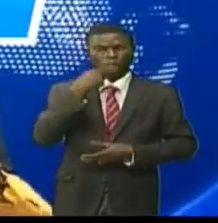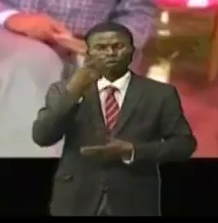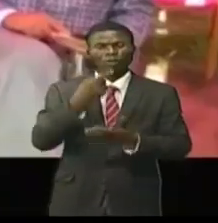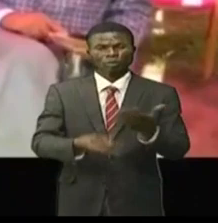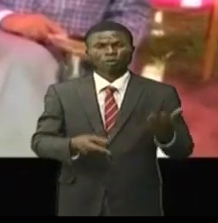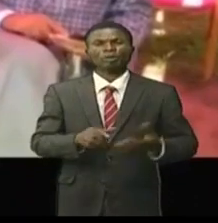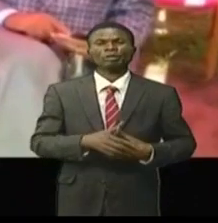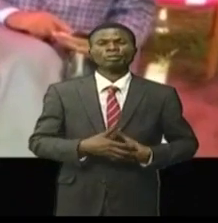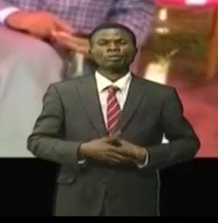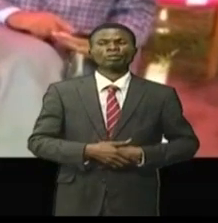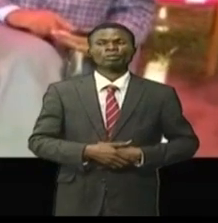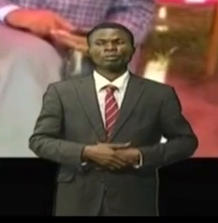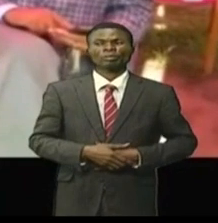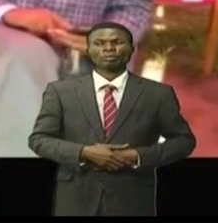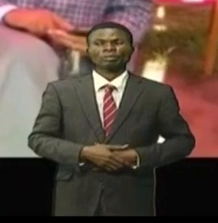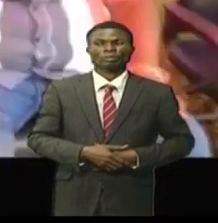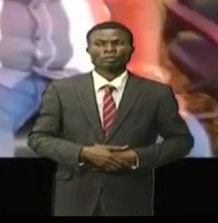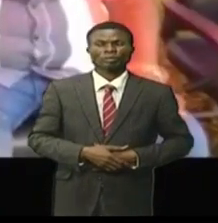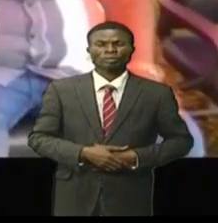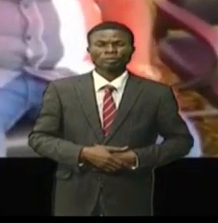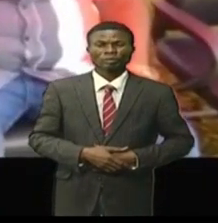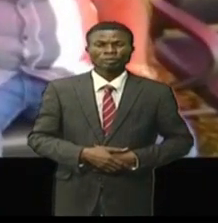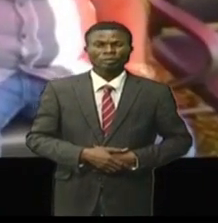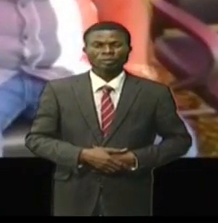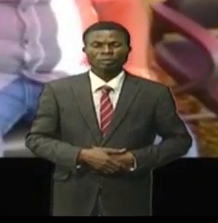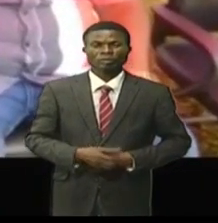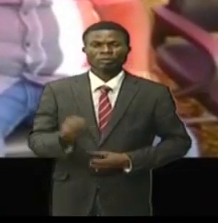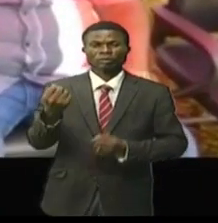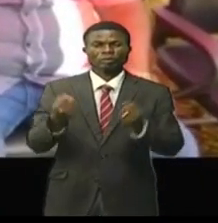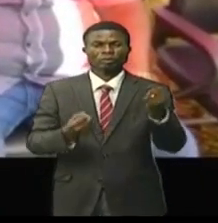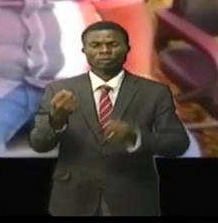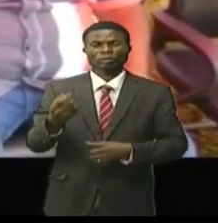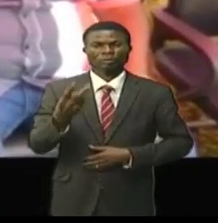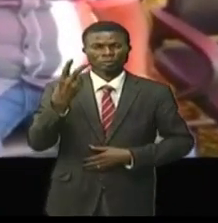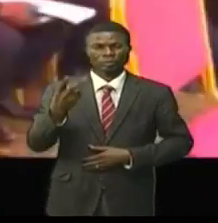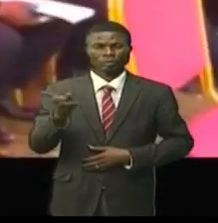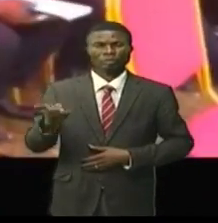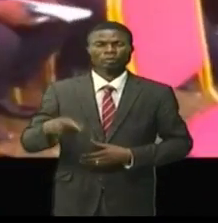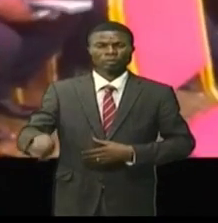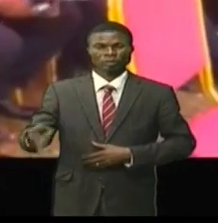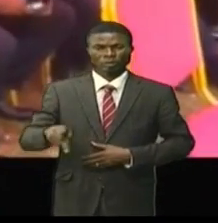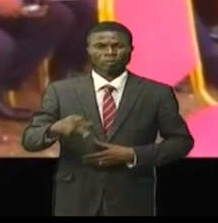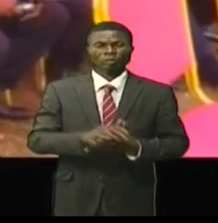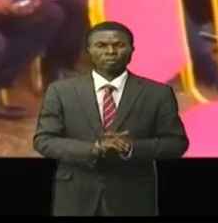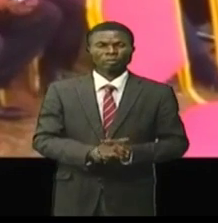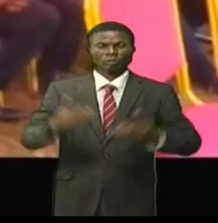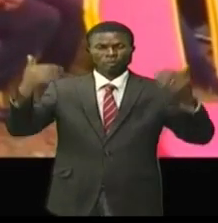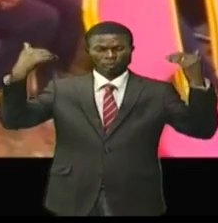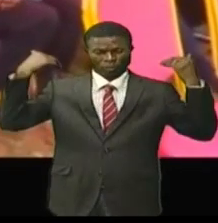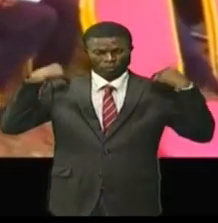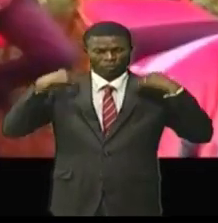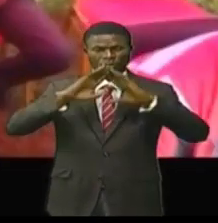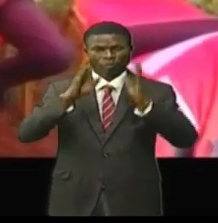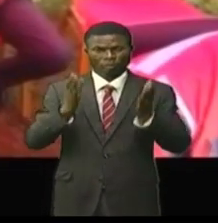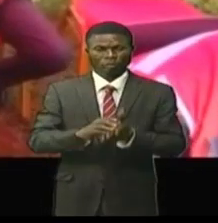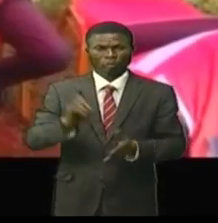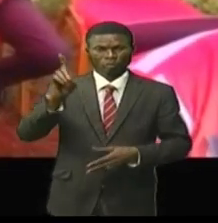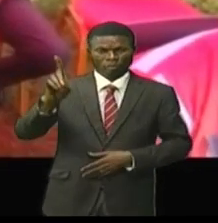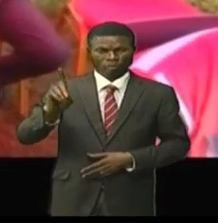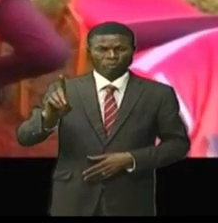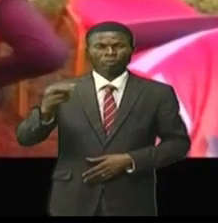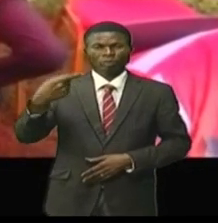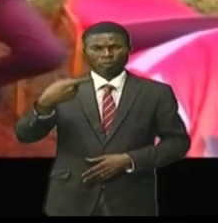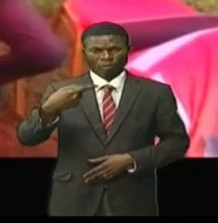détails. D'une cérémonie qui a connu la présence de plusieurs autorités provinciales, agents et cadres, y compris la DGDA,